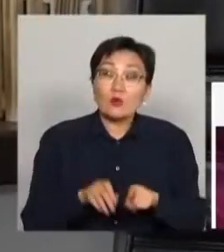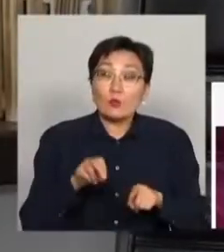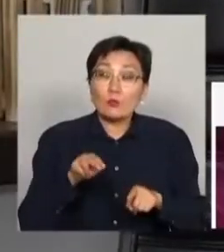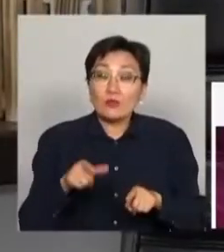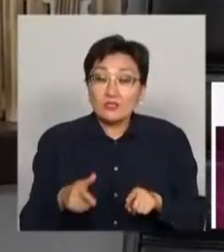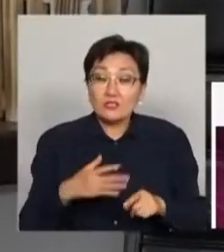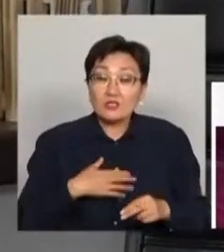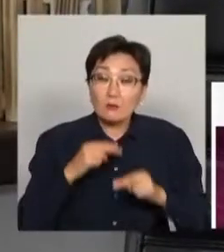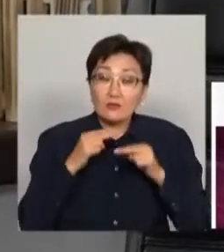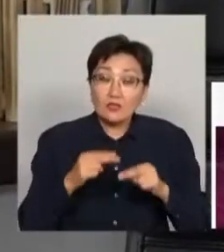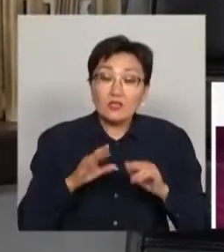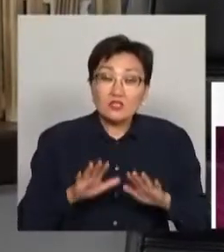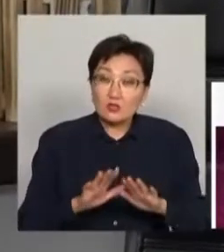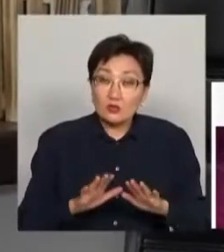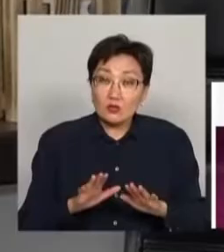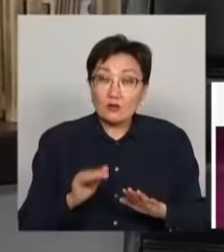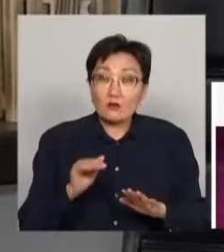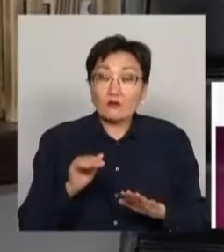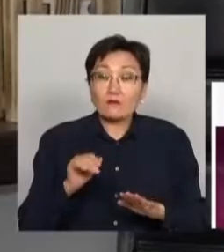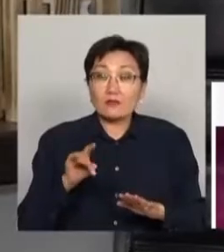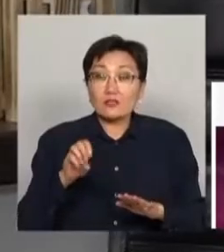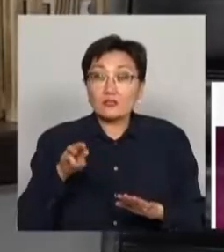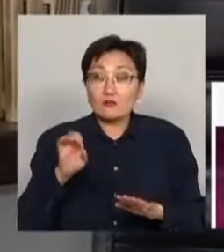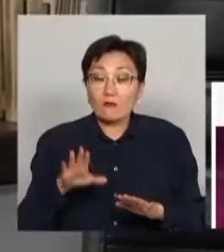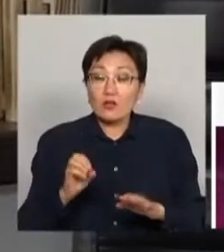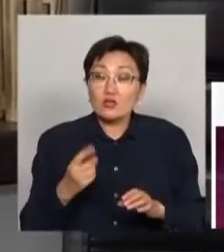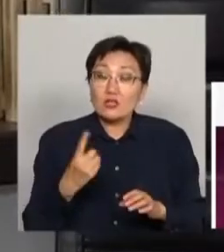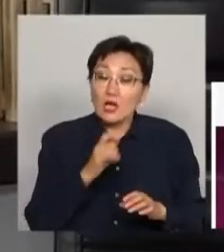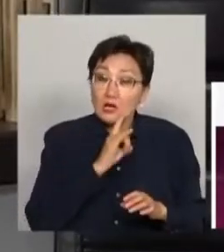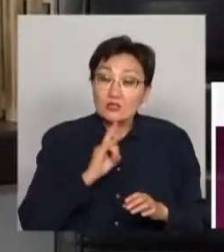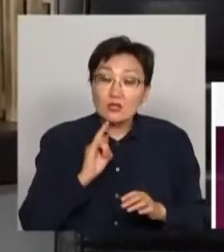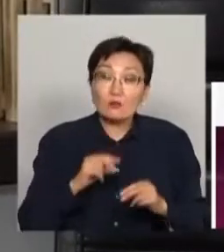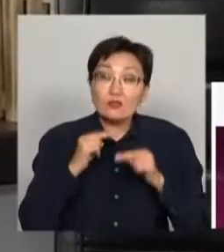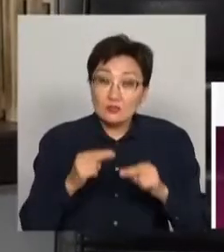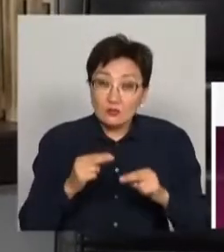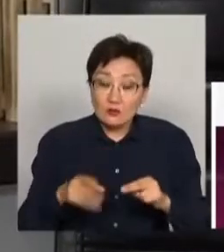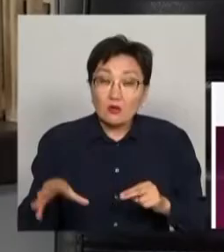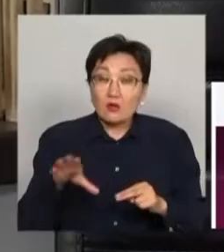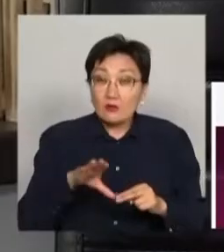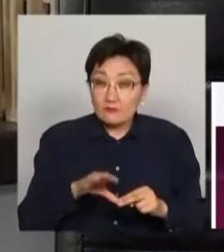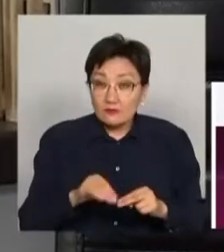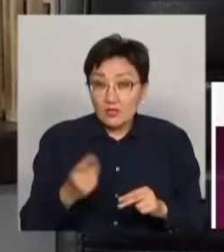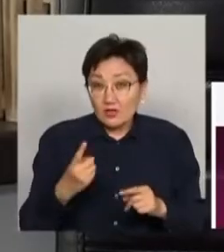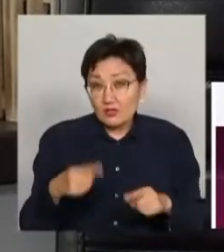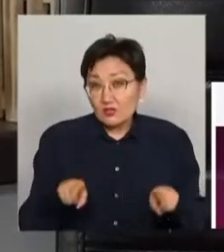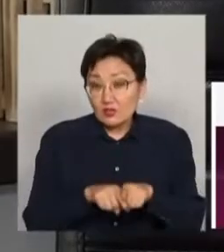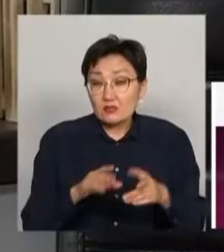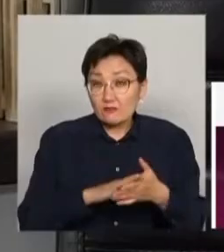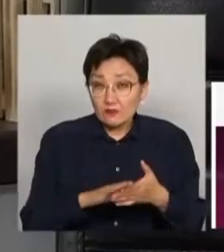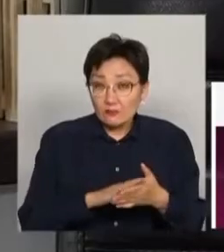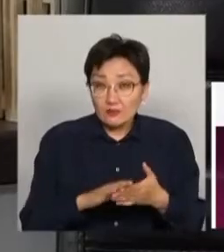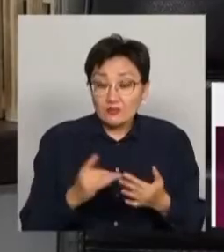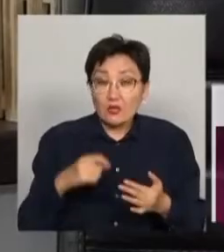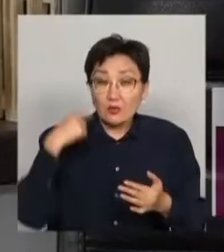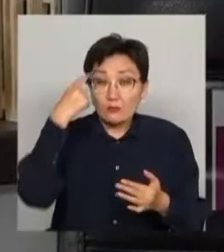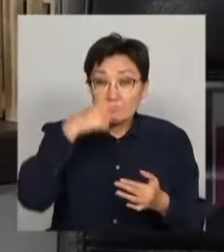поскольку ко мне обратились не только Фирстова, ко мне обратилась еще одна женщина, и по данному делу фигурируют практически одни и те же фамилии. Лица,